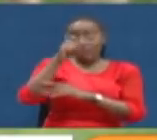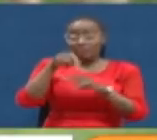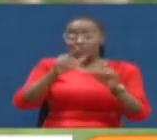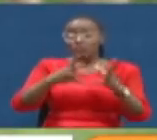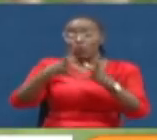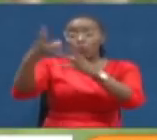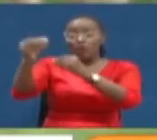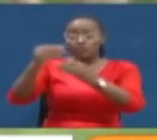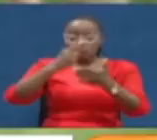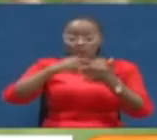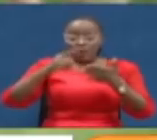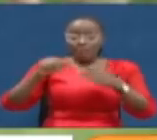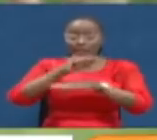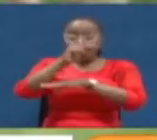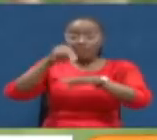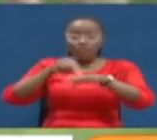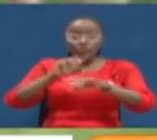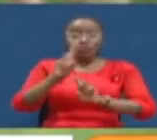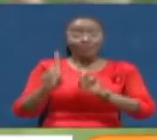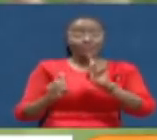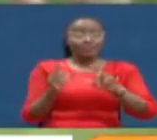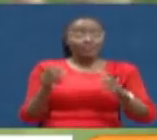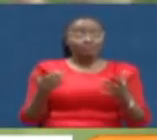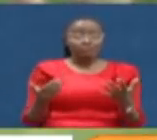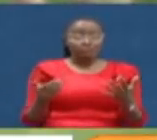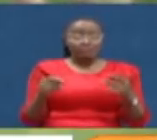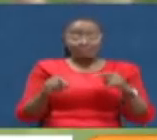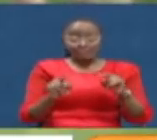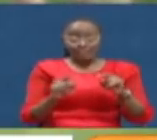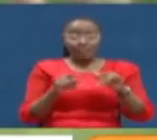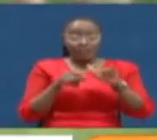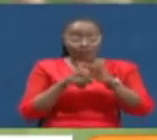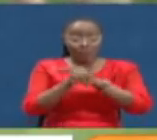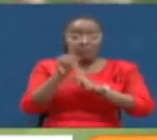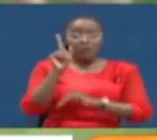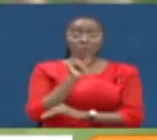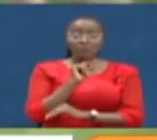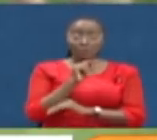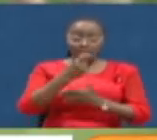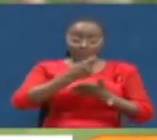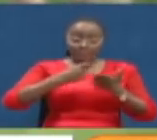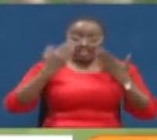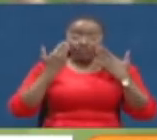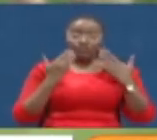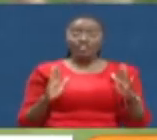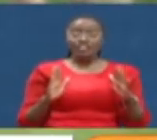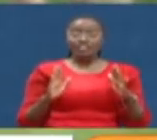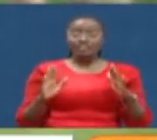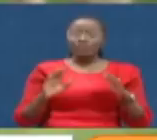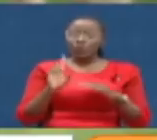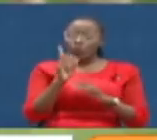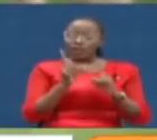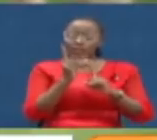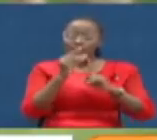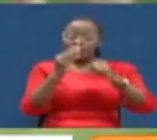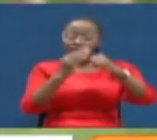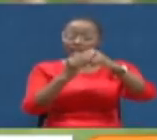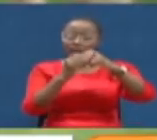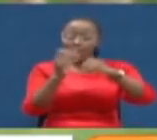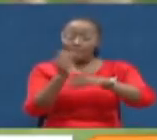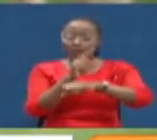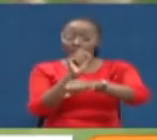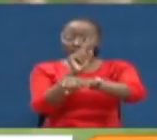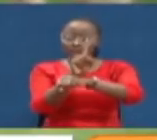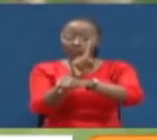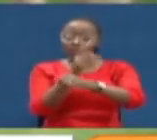he went there to mark national exams and he checked in on the day of 9th,